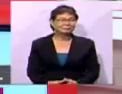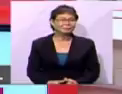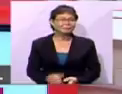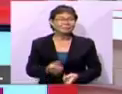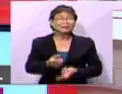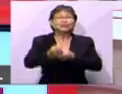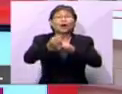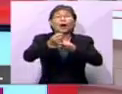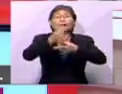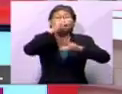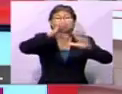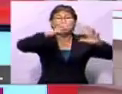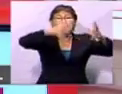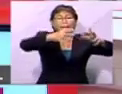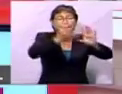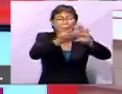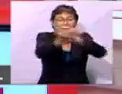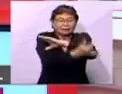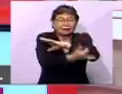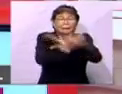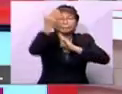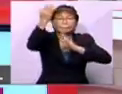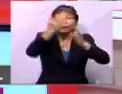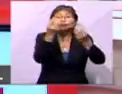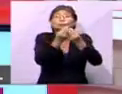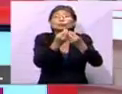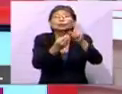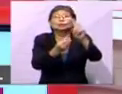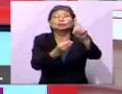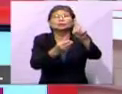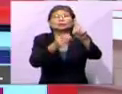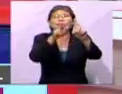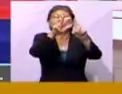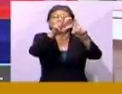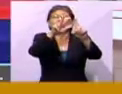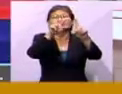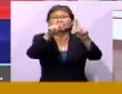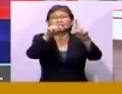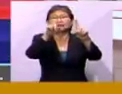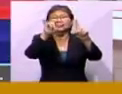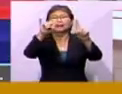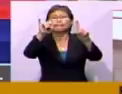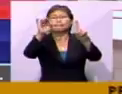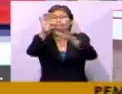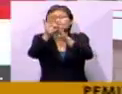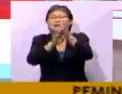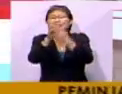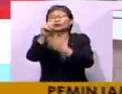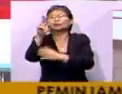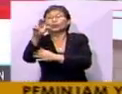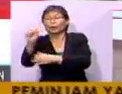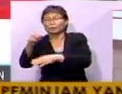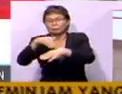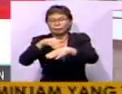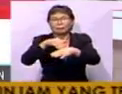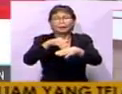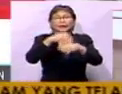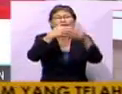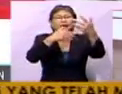Rizab Antarabangsa Bank Negara Malaysia BNM berjumlah 103.6 bilion dolar Amerika Syarikat